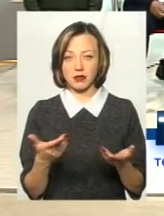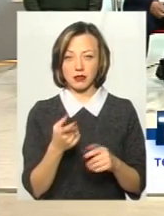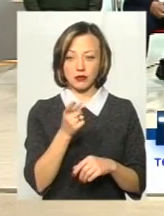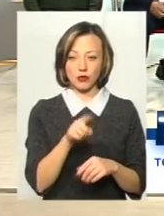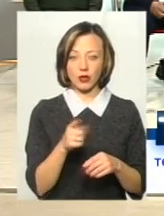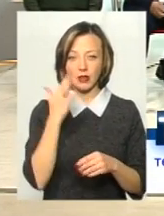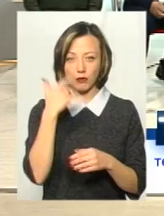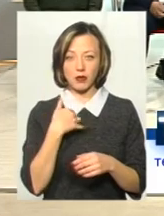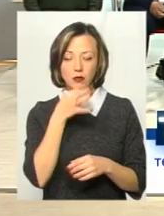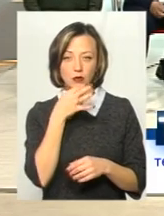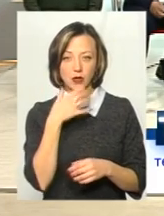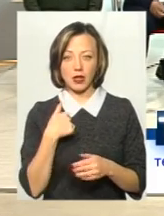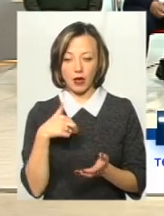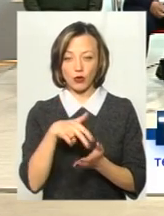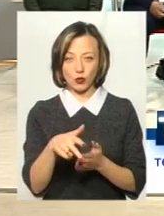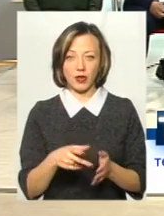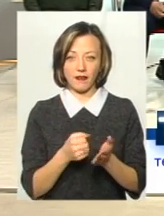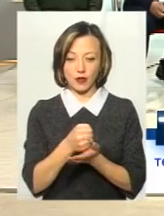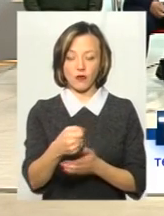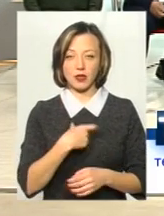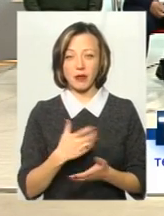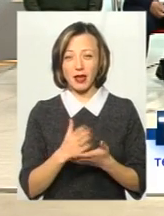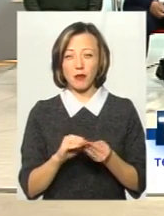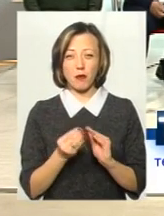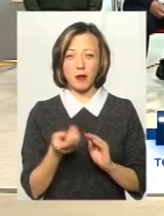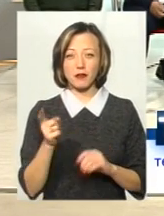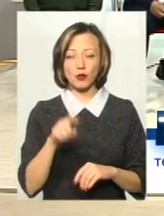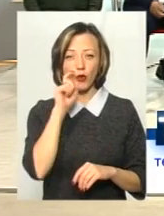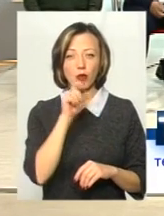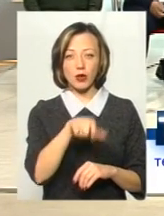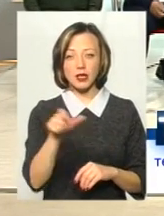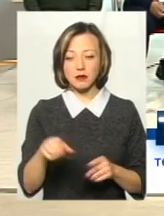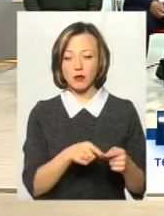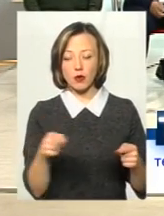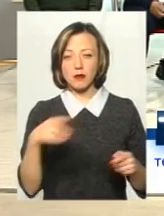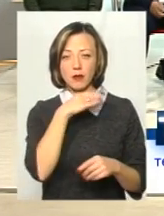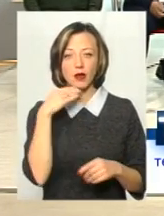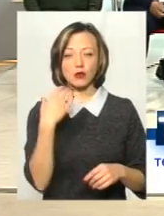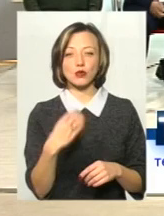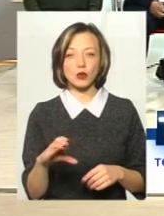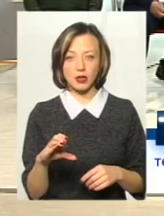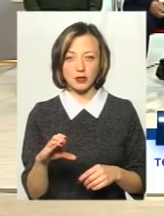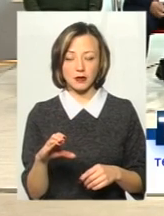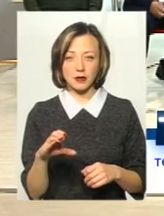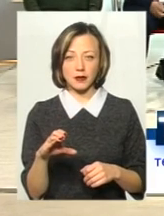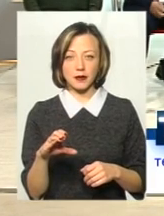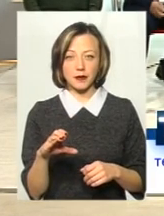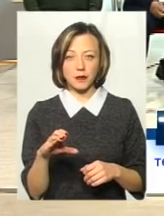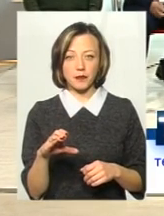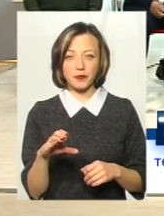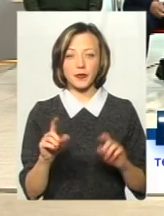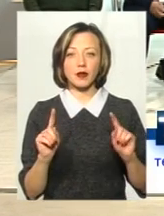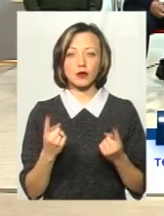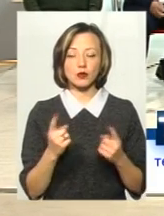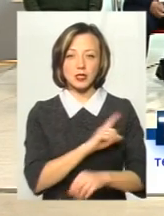тою ідеологією, яка мені подобається, я йду і балотуюся. Є проблема в тому, що українці протягом багатьох століть вони